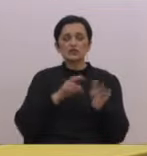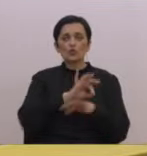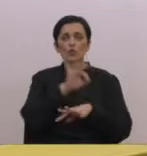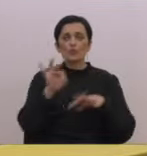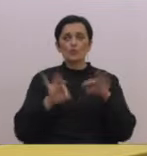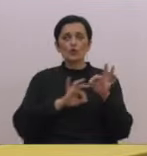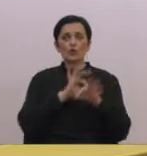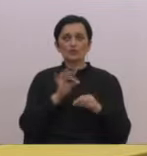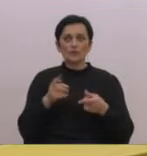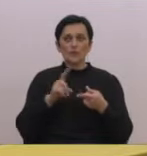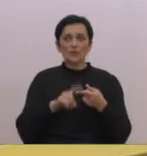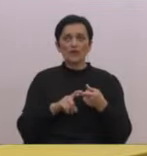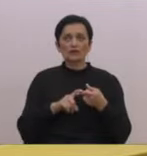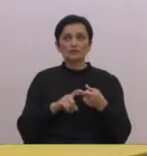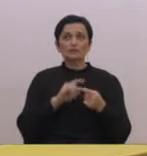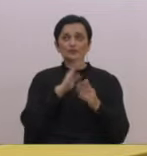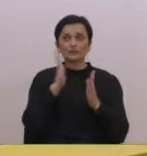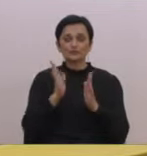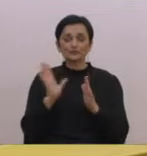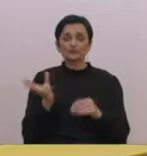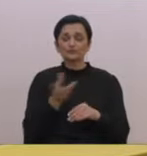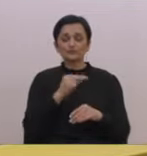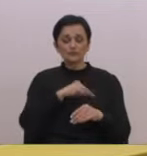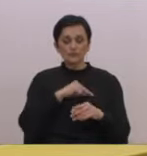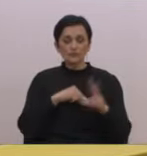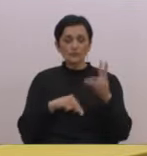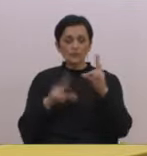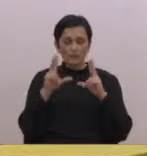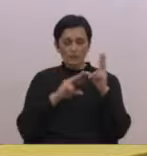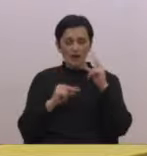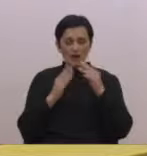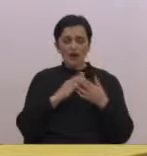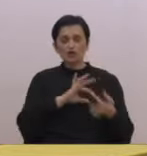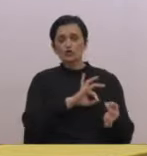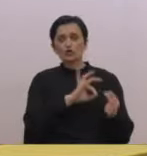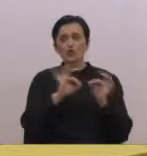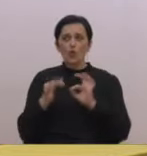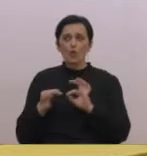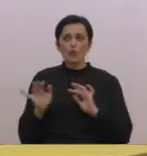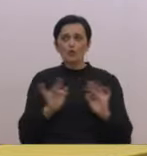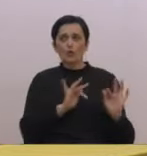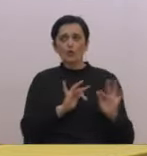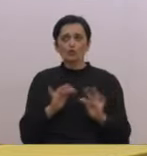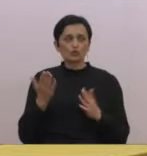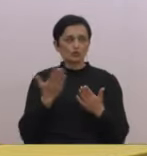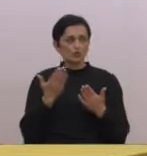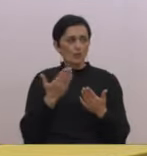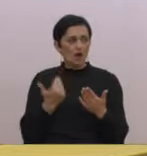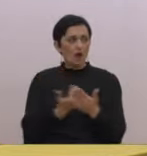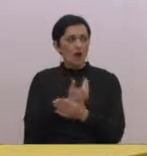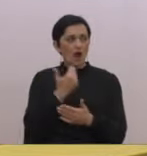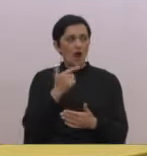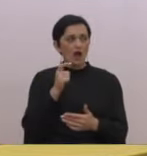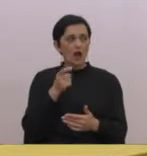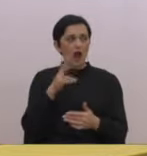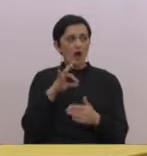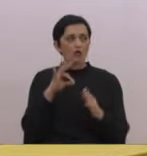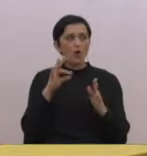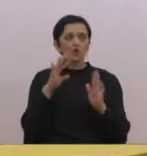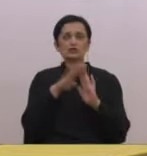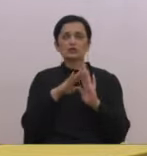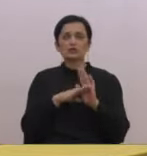პროექტირებასთან დაკავშირებით, ისე რომ ყველა სამუშაო არის გათვალისწინებული კომპლექსური ღონისძიებები, რომელიც ახალ ეკოსისტემას შექმნის